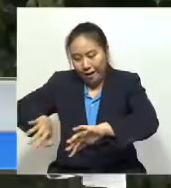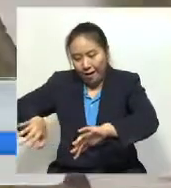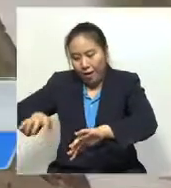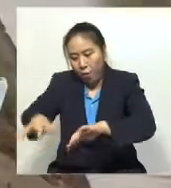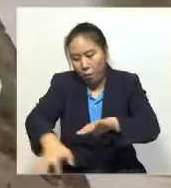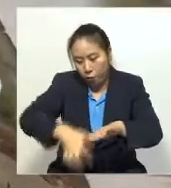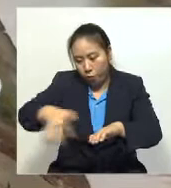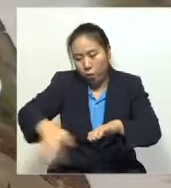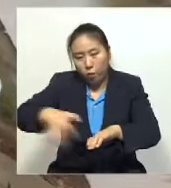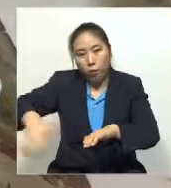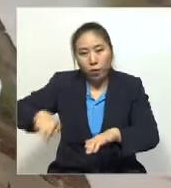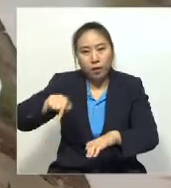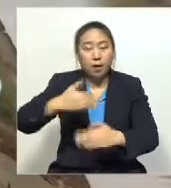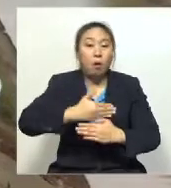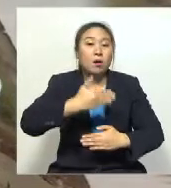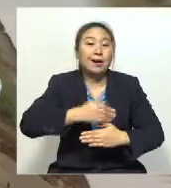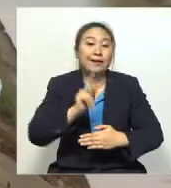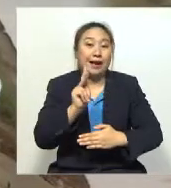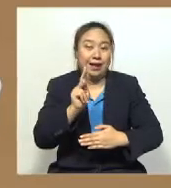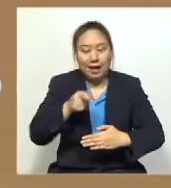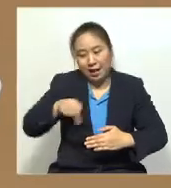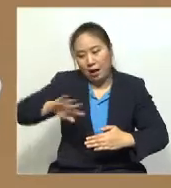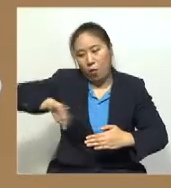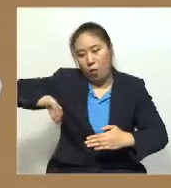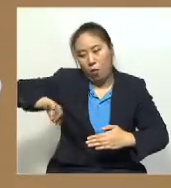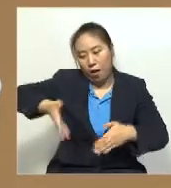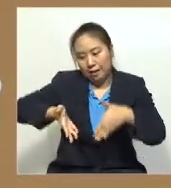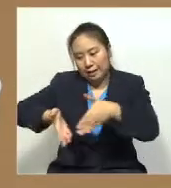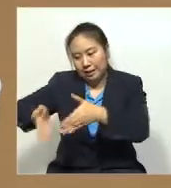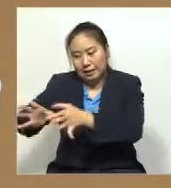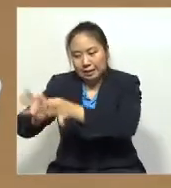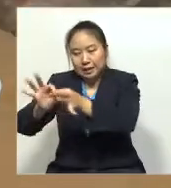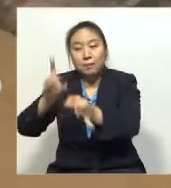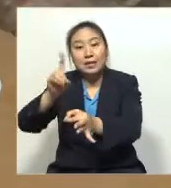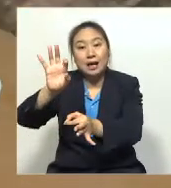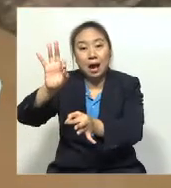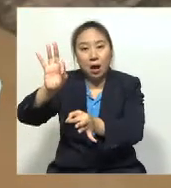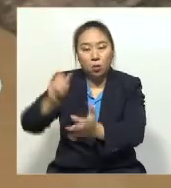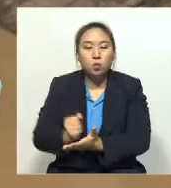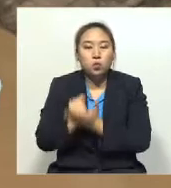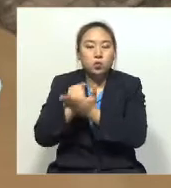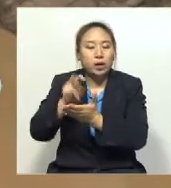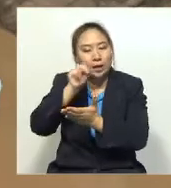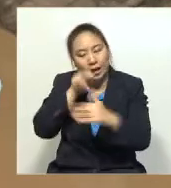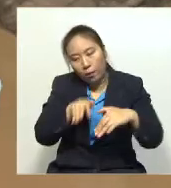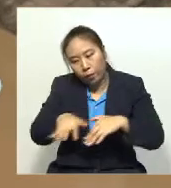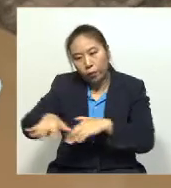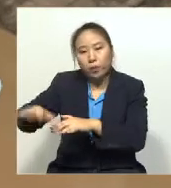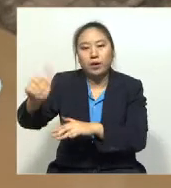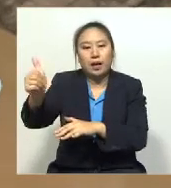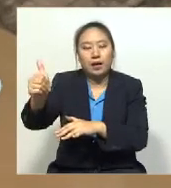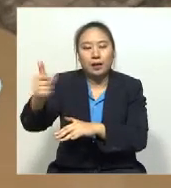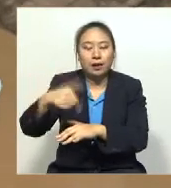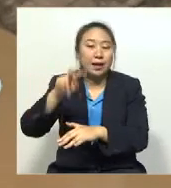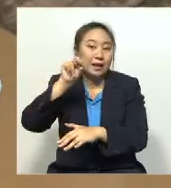ประทานฝั่งขวาของเขื่อนแก่งกระจานเชื่อมต่อกับคลองระบายน้ำดี9เพื่อใช้เป็นเส้นทางในการระบายน้ำด้วยการตัดน้ำเข้